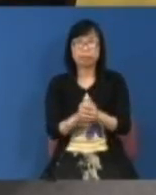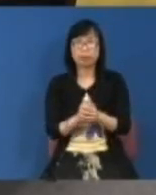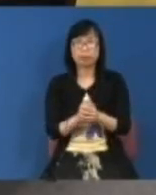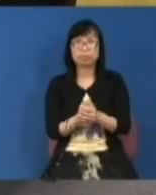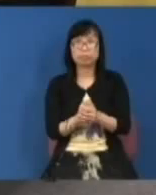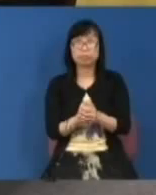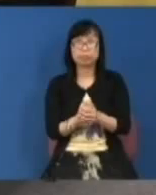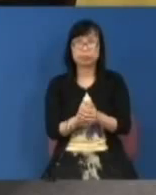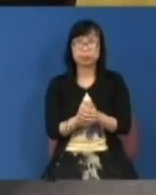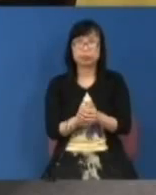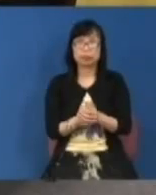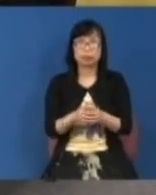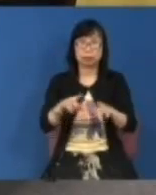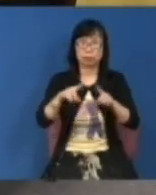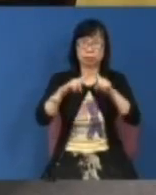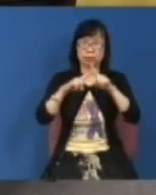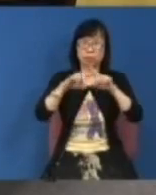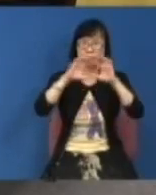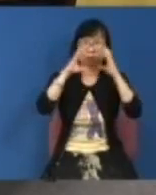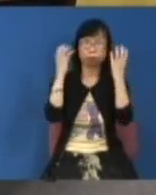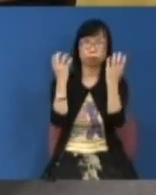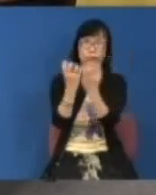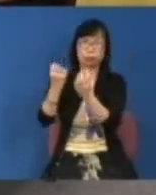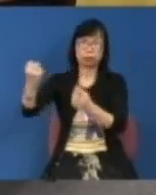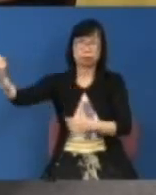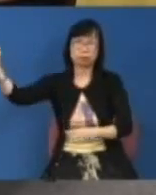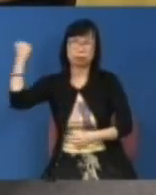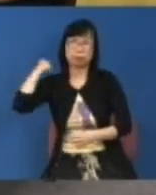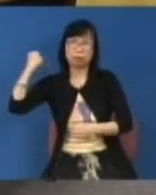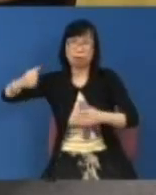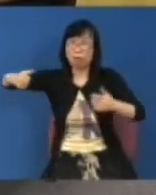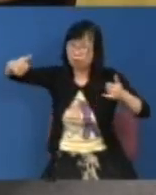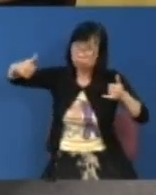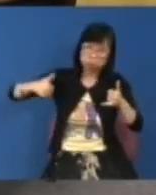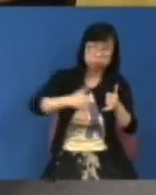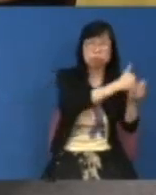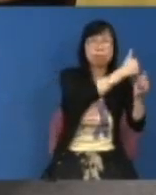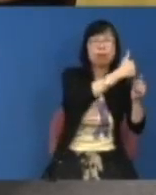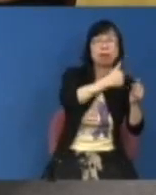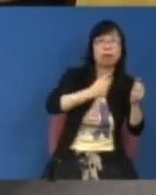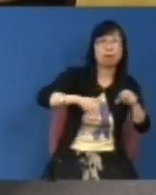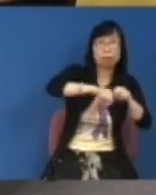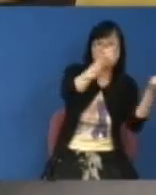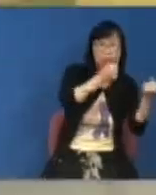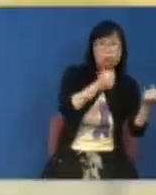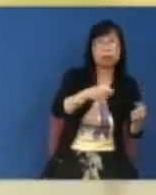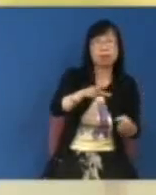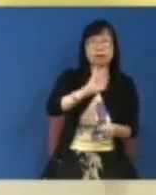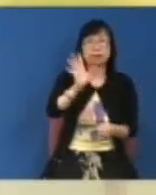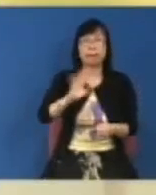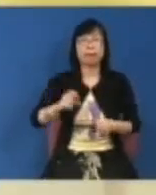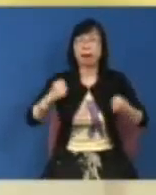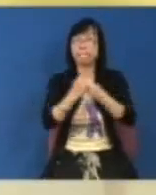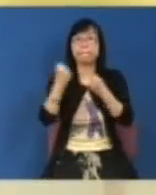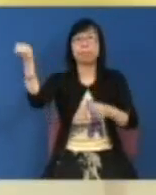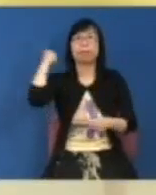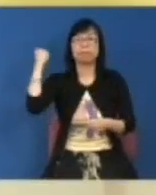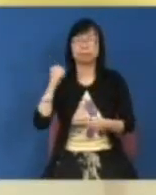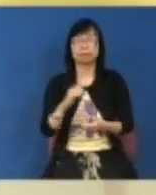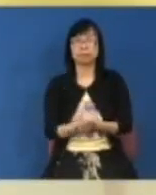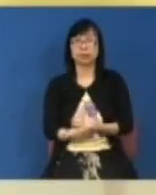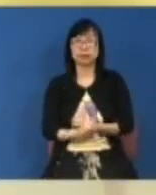用一種群眾嘅力有體力去衝破咧，我覺得唔係暴力嚟嘅。咁當然任何嘅